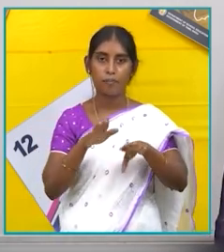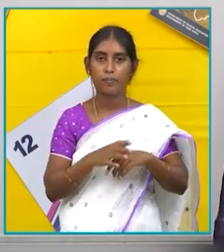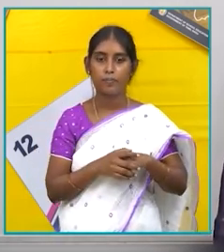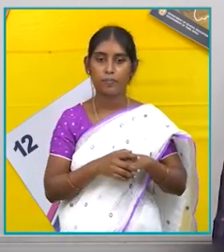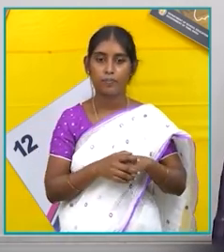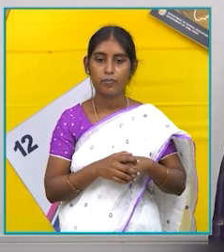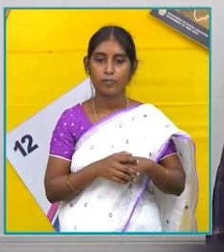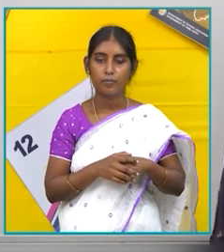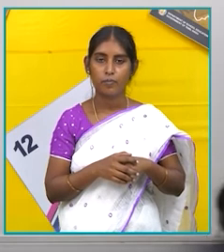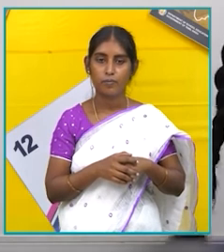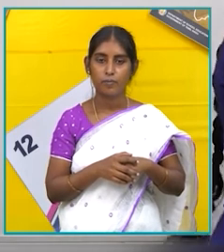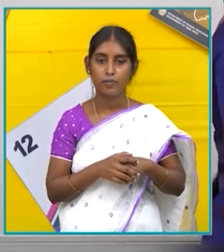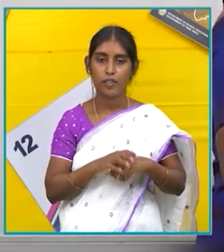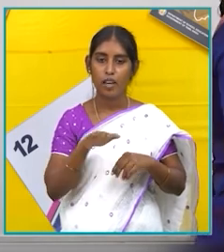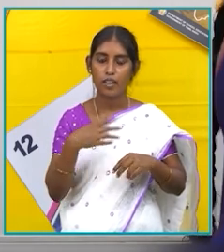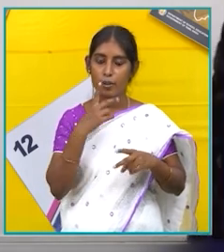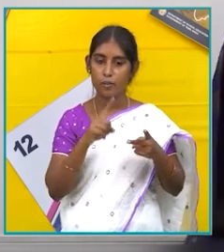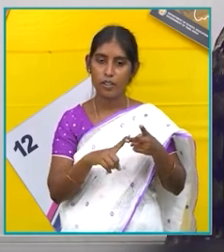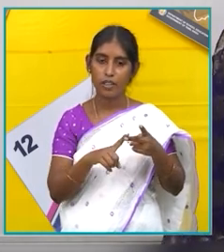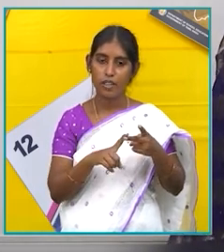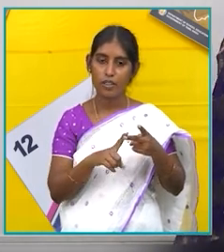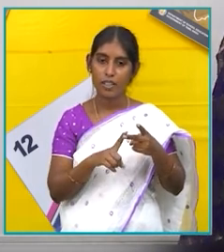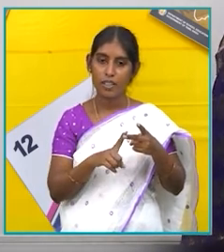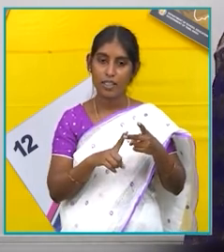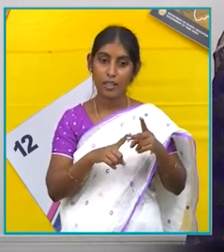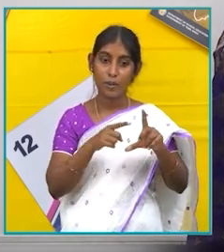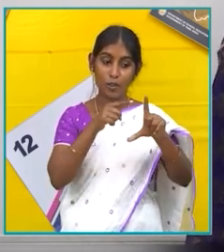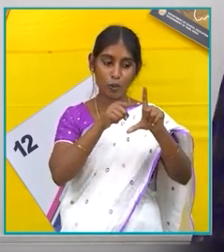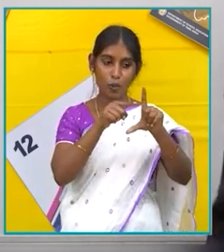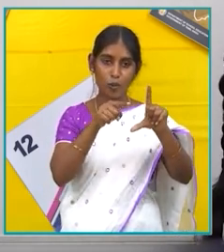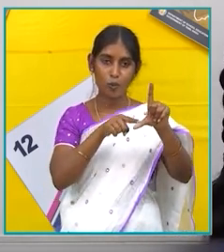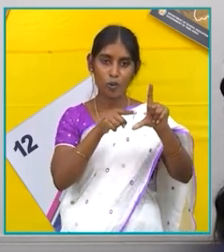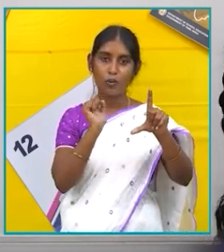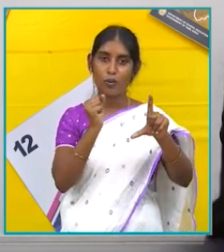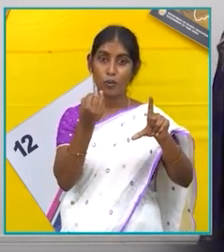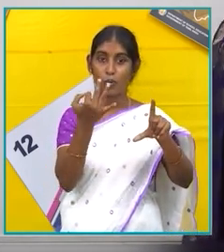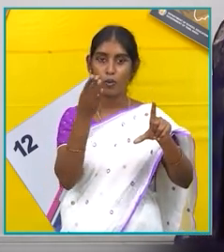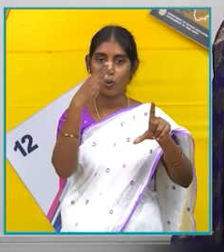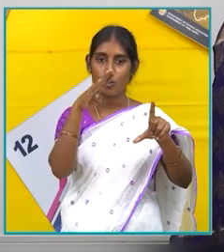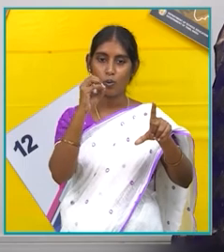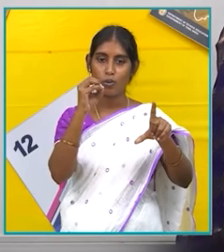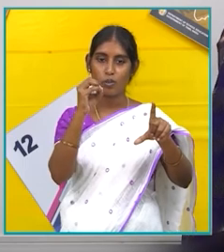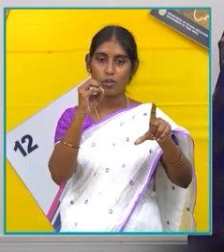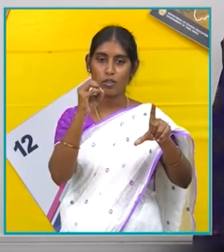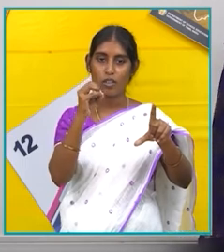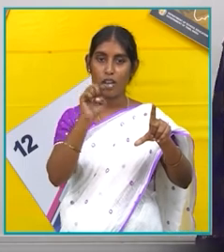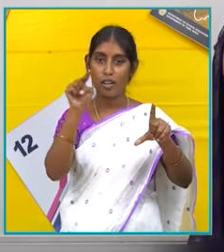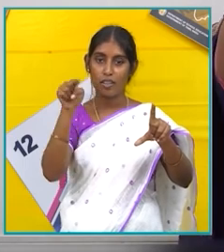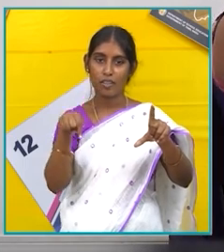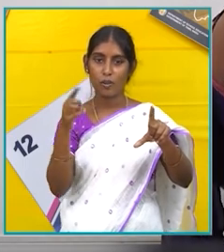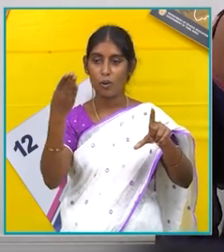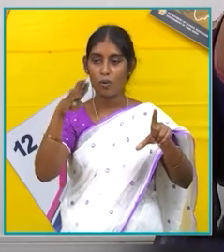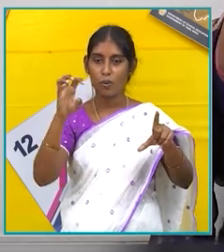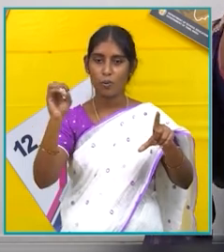அடுத்து பாருங்க இங்க செங்கோணம் இருக்கு இல்லையா ஸோ அதனால் இதுவும் என்னது செங்கோணம்